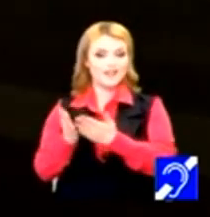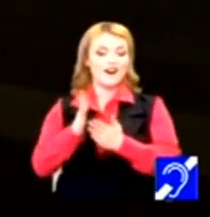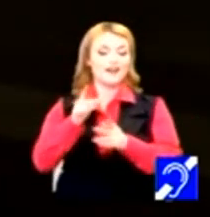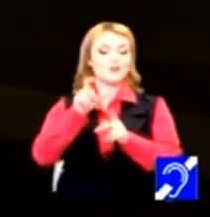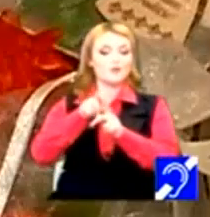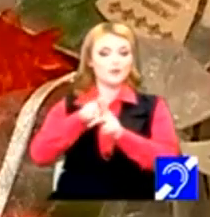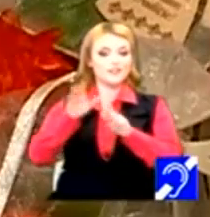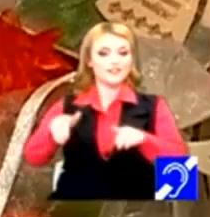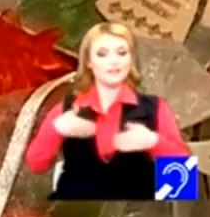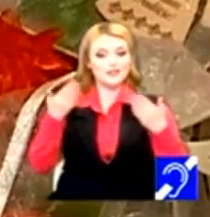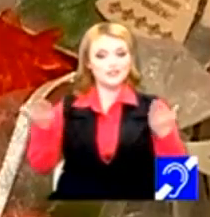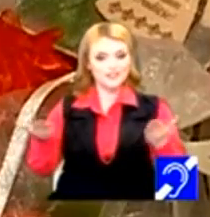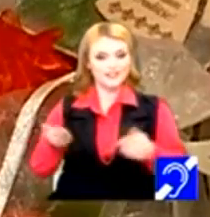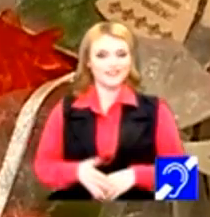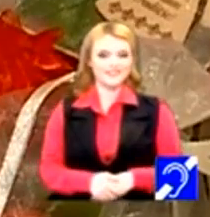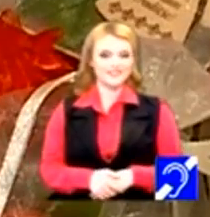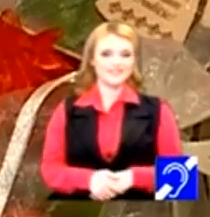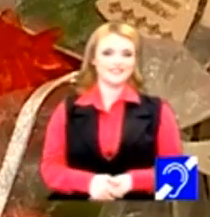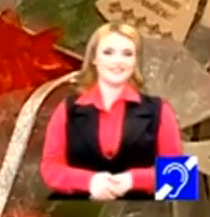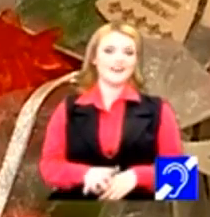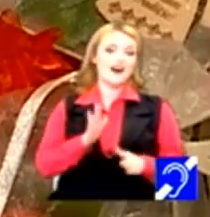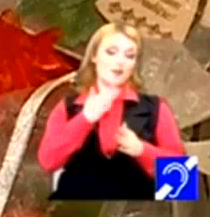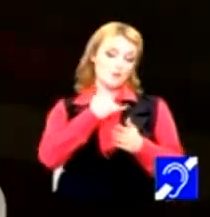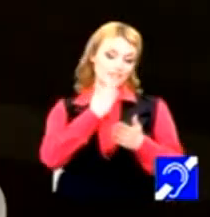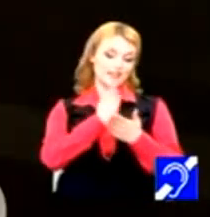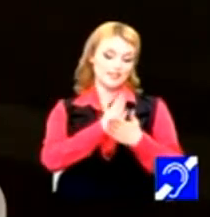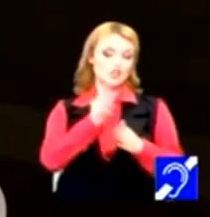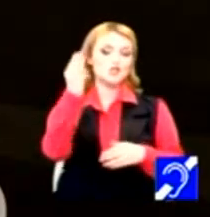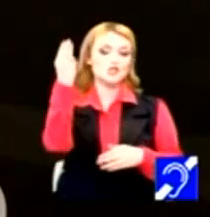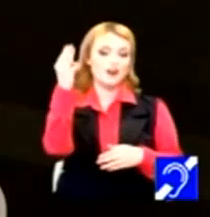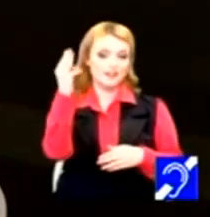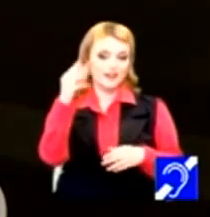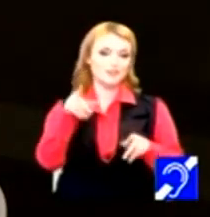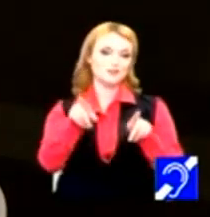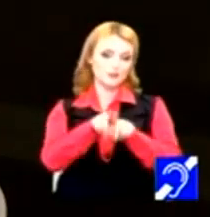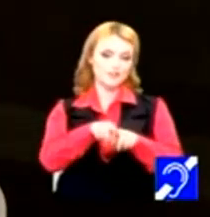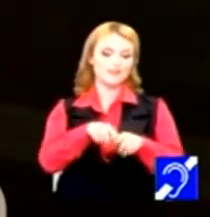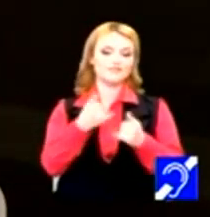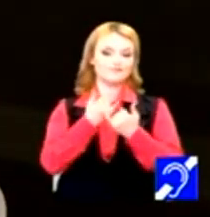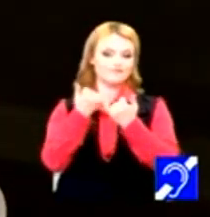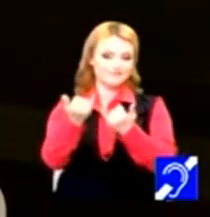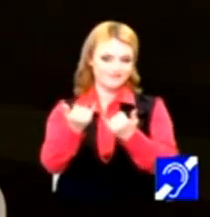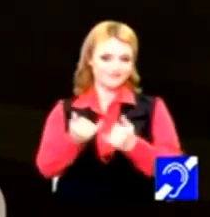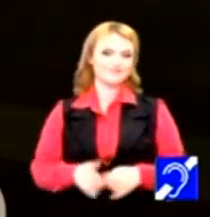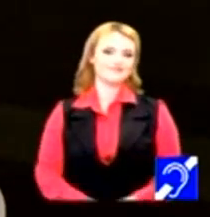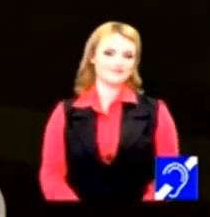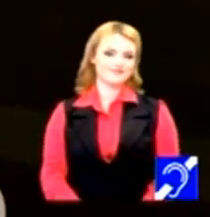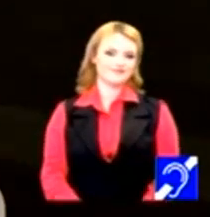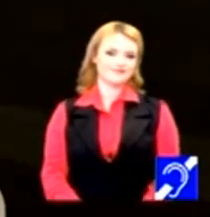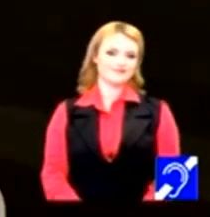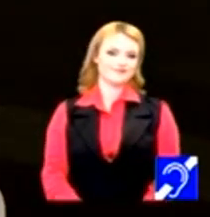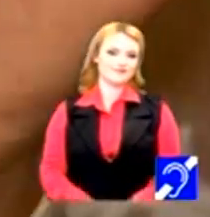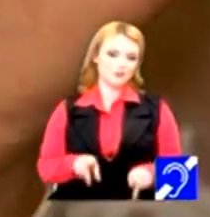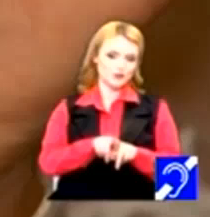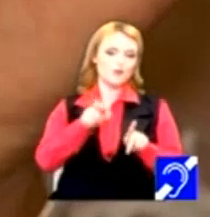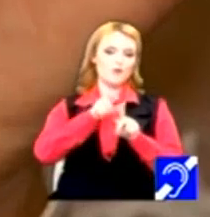de felicitare. Așa a venit și ideea de a face ciocolate personalizate. La fel, sunt